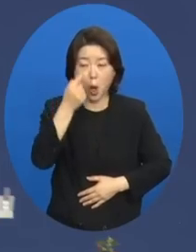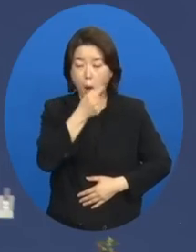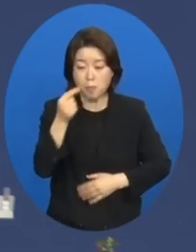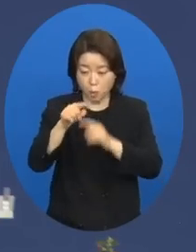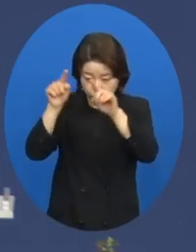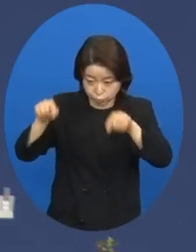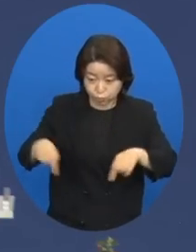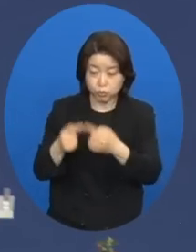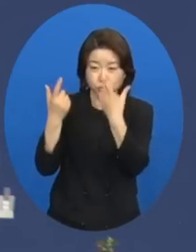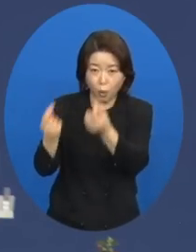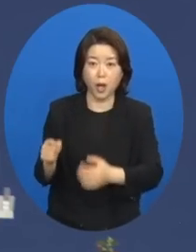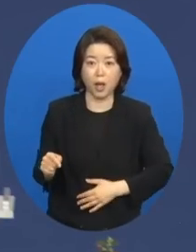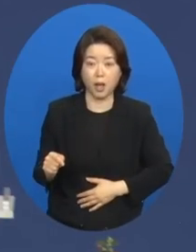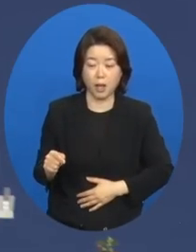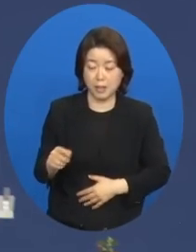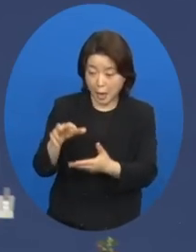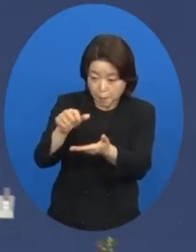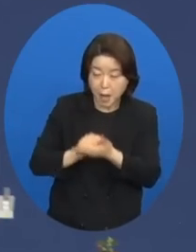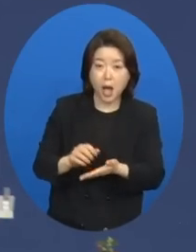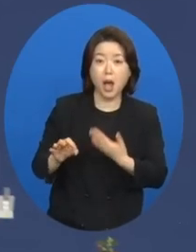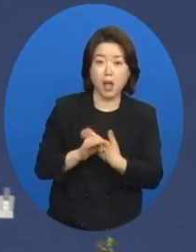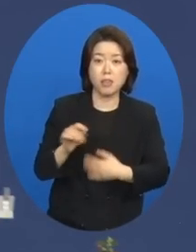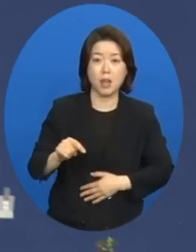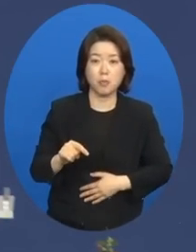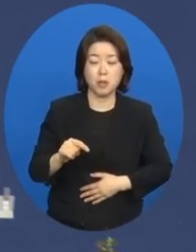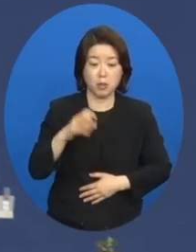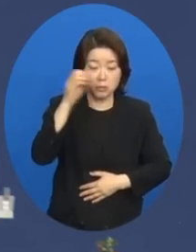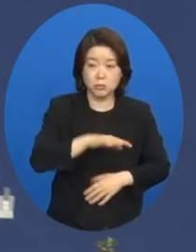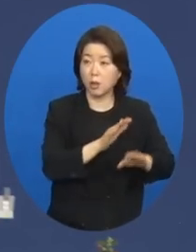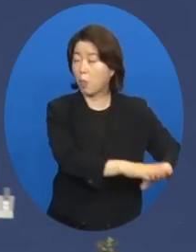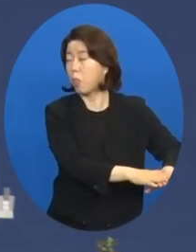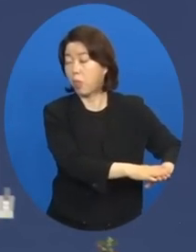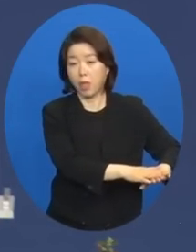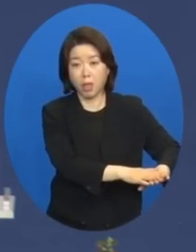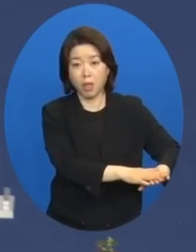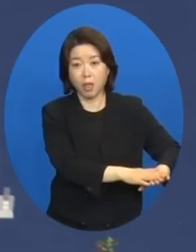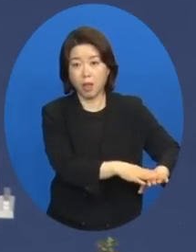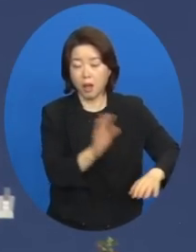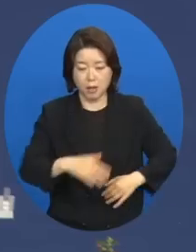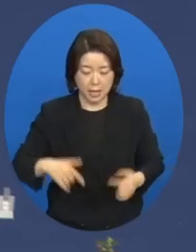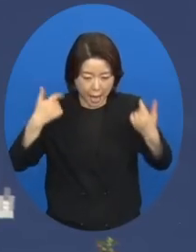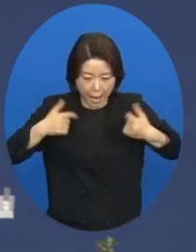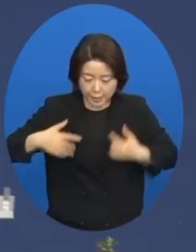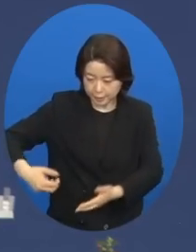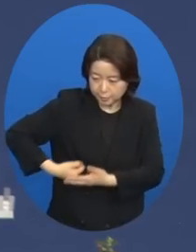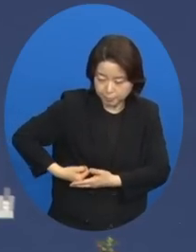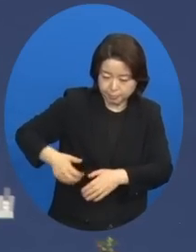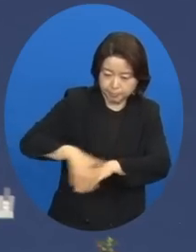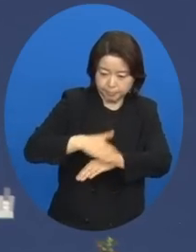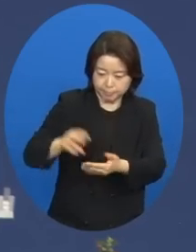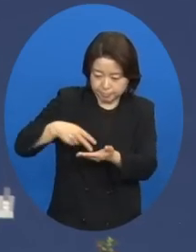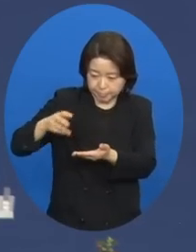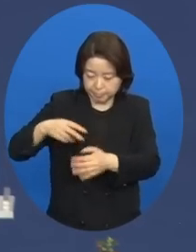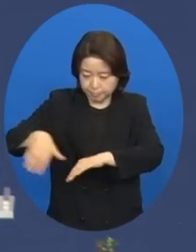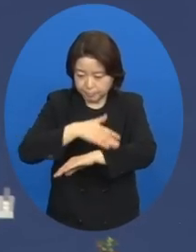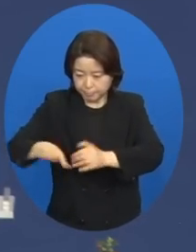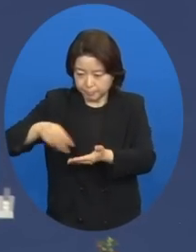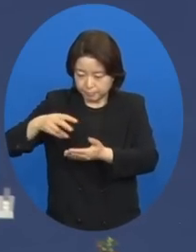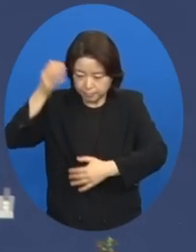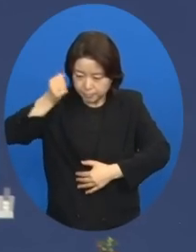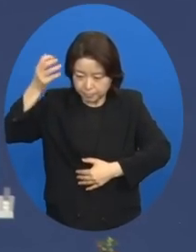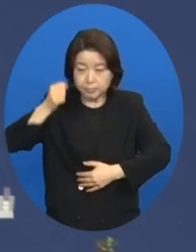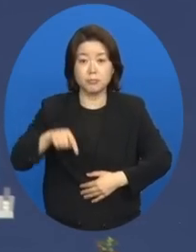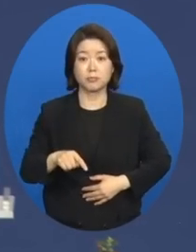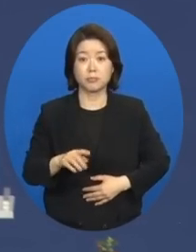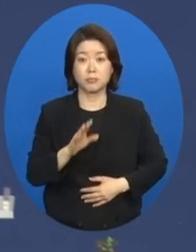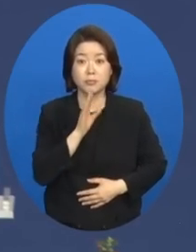서류인데 이걸 가지고 찾아먹을 수 있다면 이걸 어떻게 그냥 두고 다니겠어요? 항상 몸에 붙이고 다녀야죠. 항상 이거 갖고 다녀야죠.